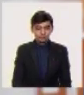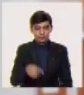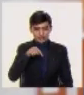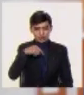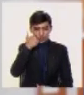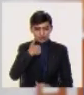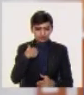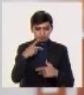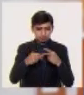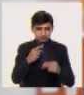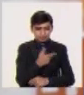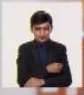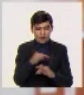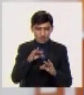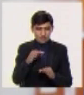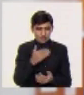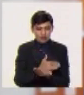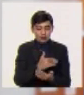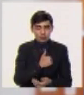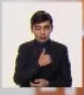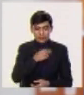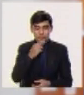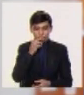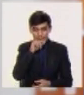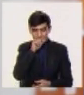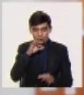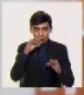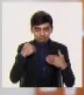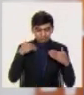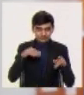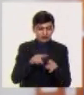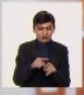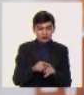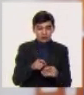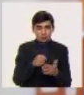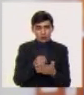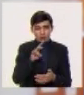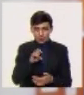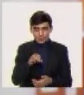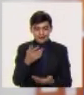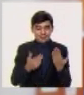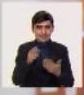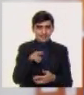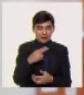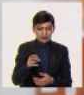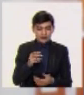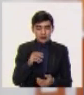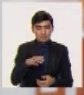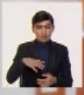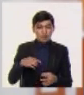собираемся вакцинировать птицу дальше до ноября или декабря, пока мы